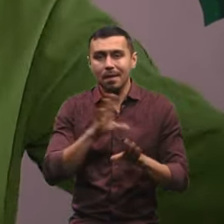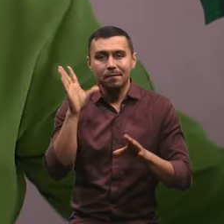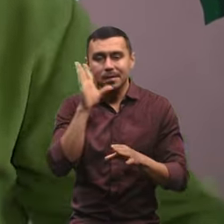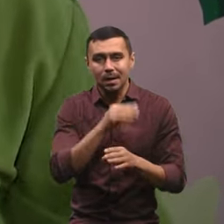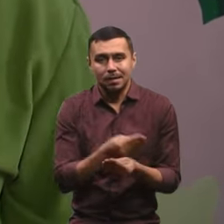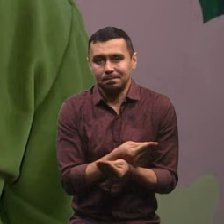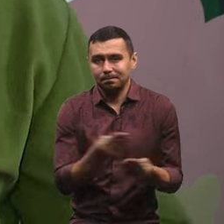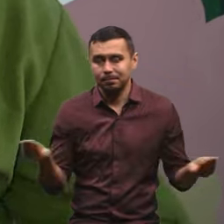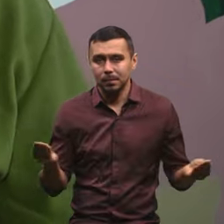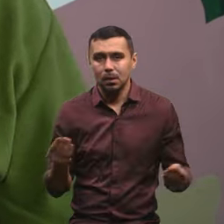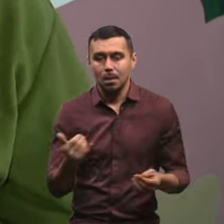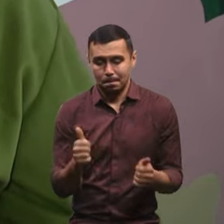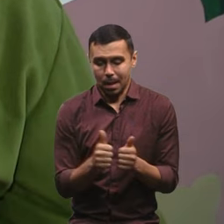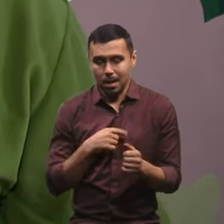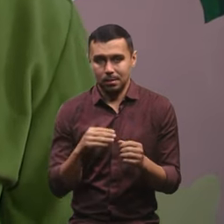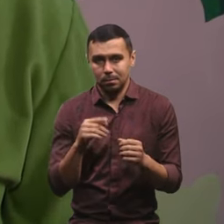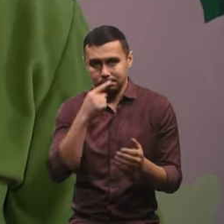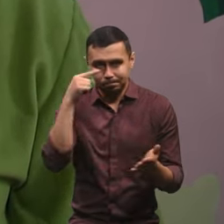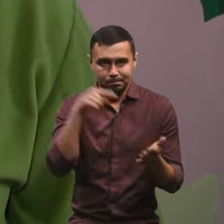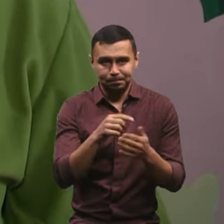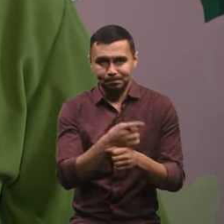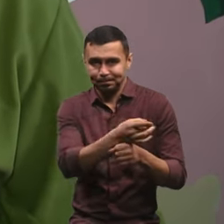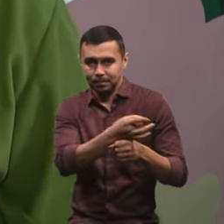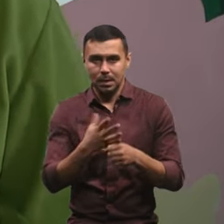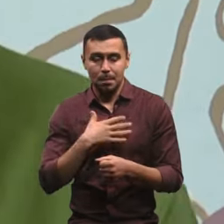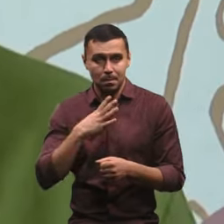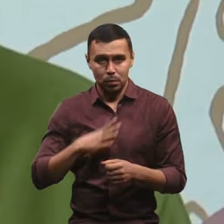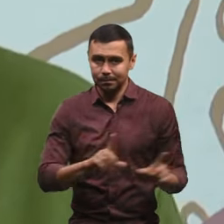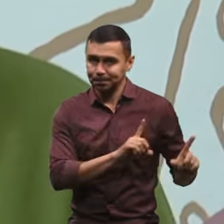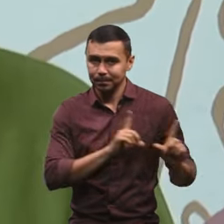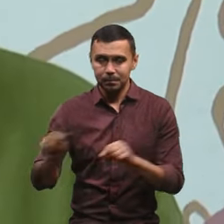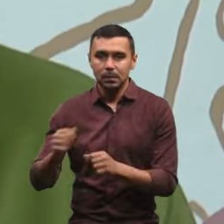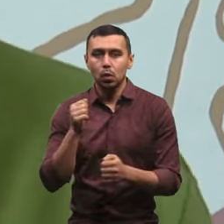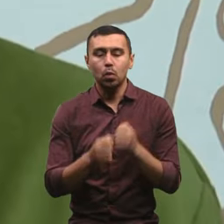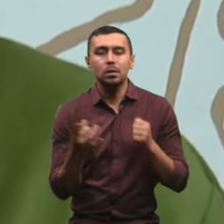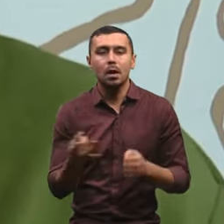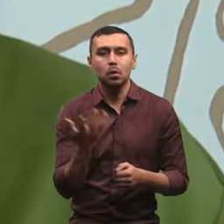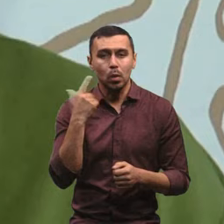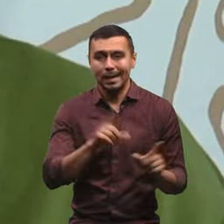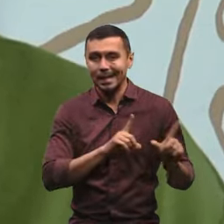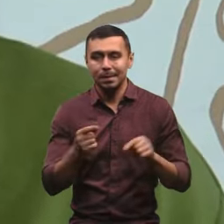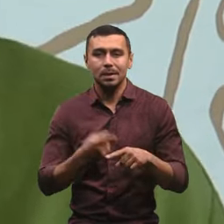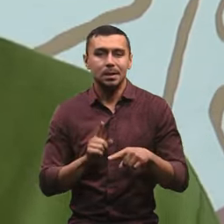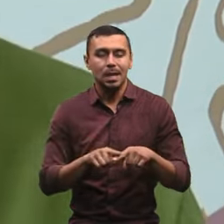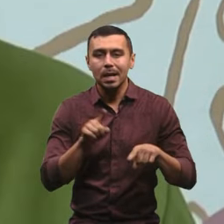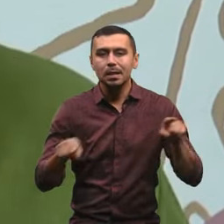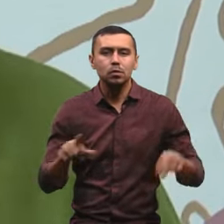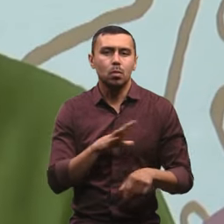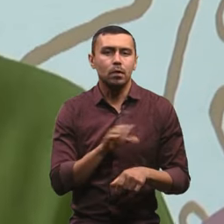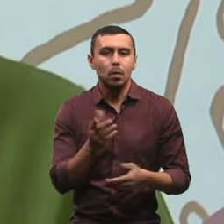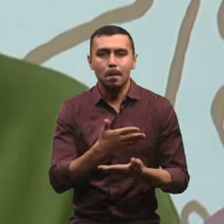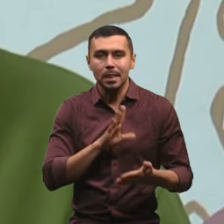розгружитися, бо коли в нас впала міна, і ми мусили виїхати. А майже кожен раз, як їдемо, це рідкісно буває, що